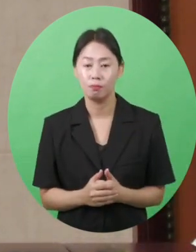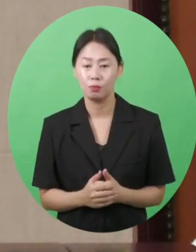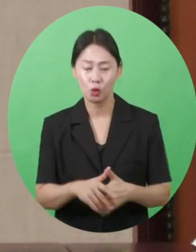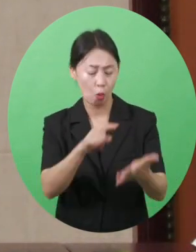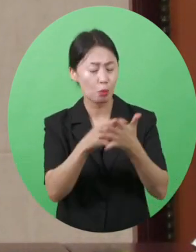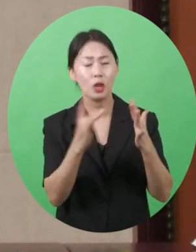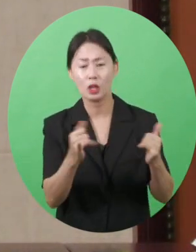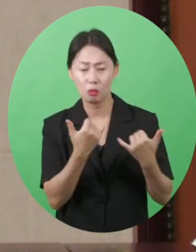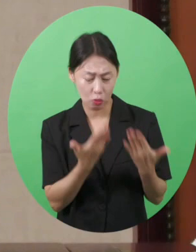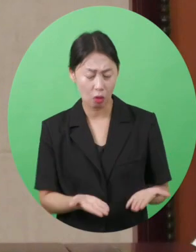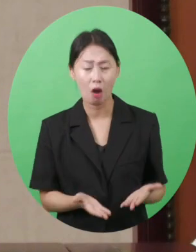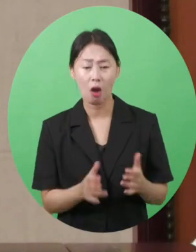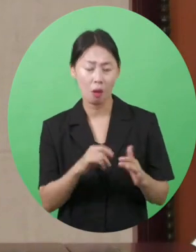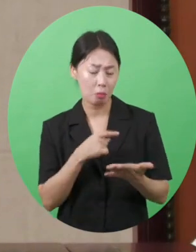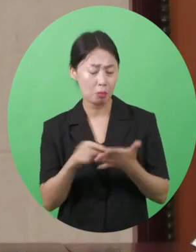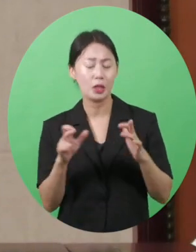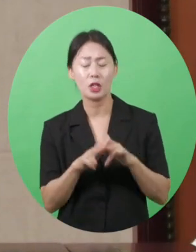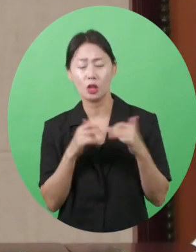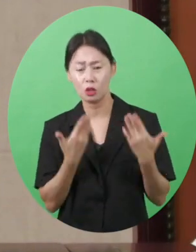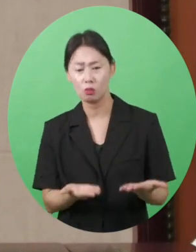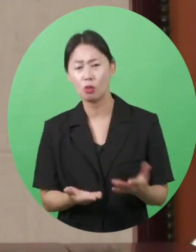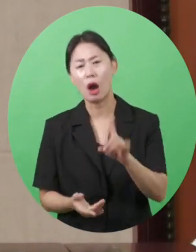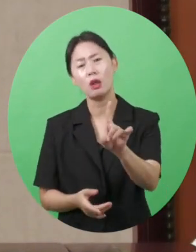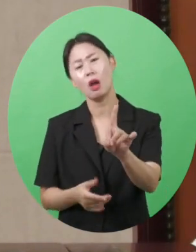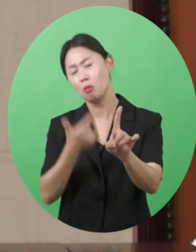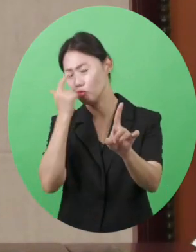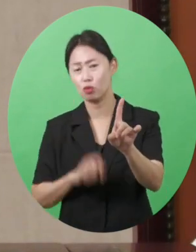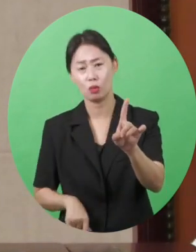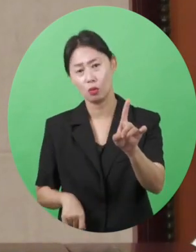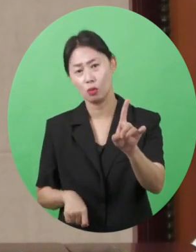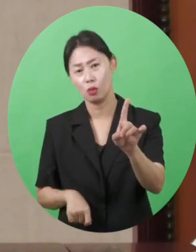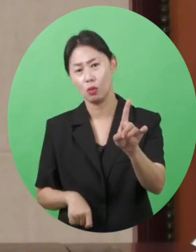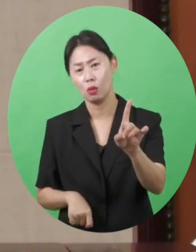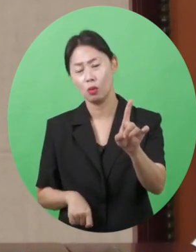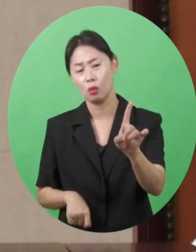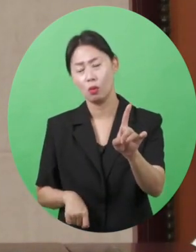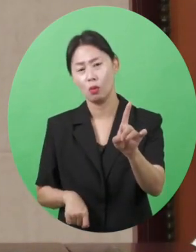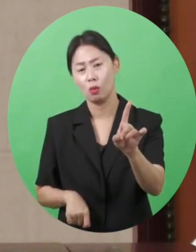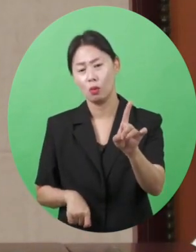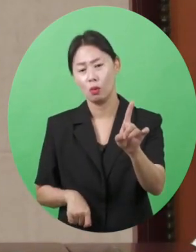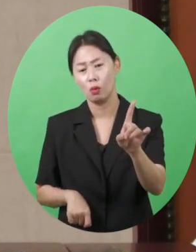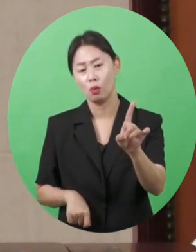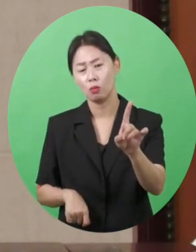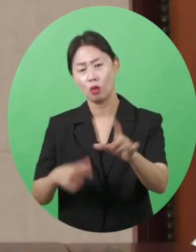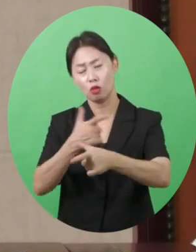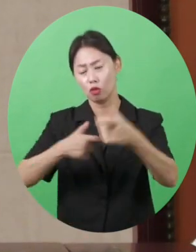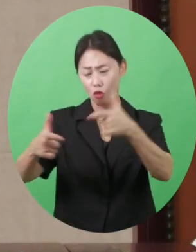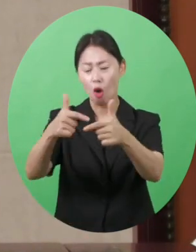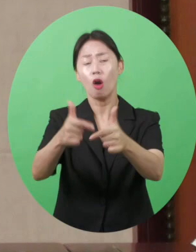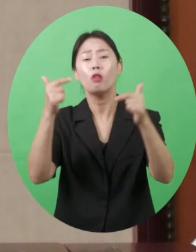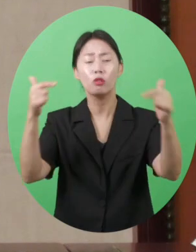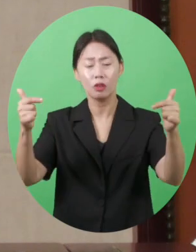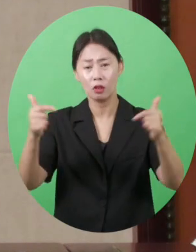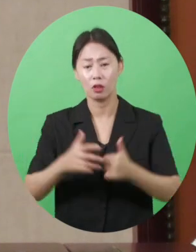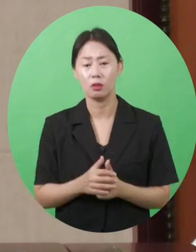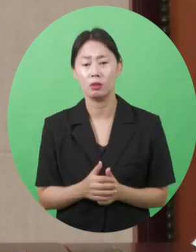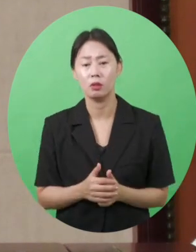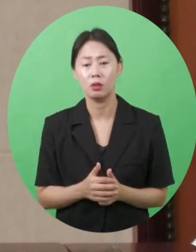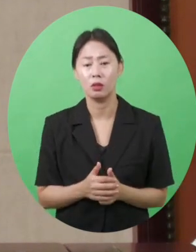어떤 피해장애인 쉼터 우리 원장님 와 계신데 하나로 부족하거든요. 네, 그래서 그런 말씀들